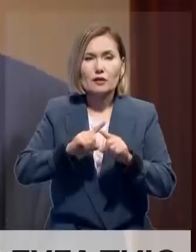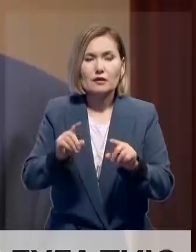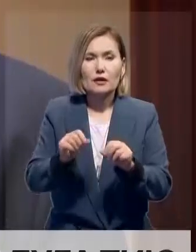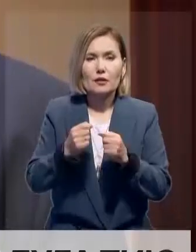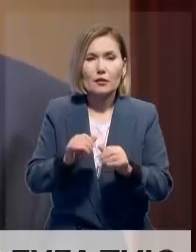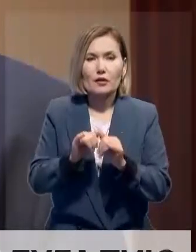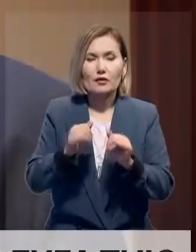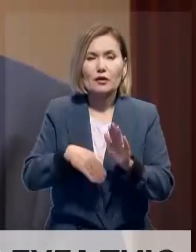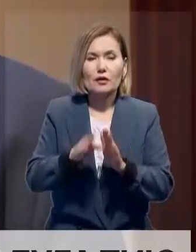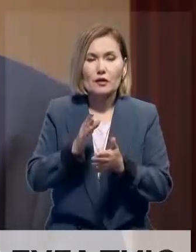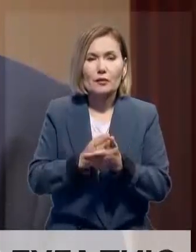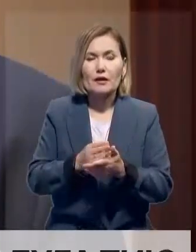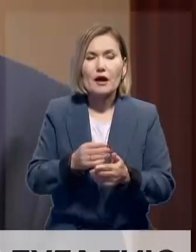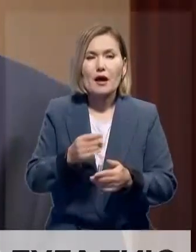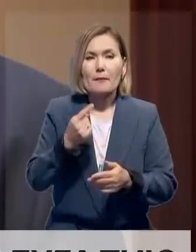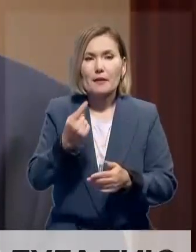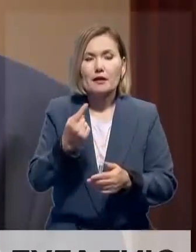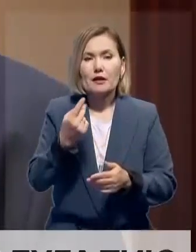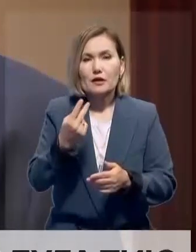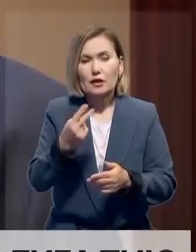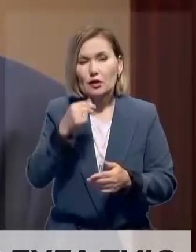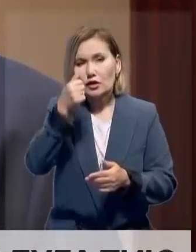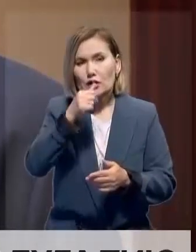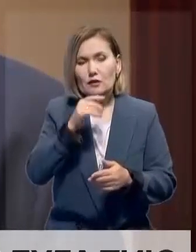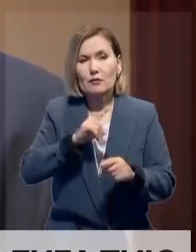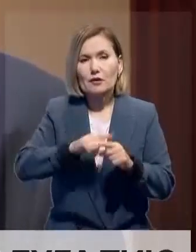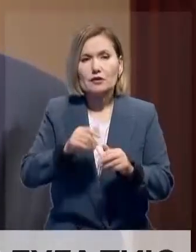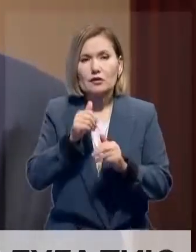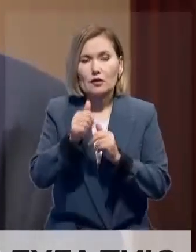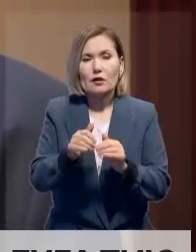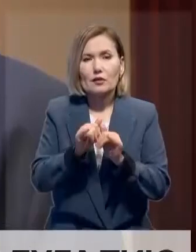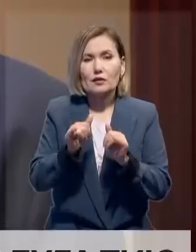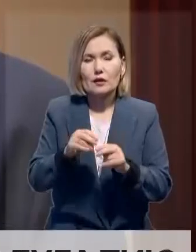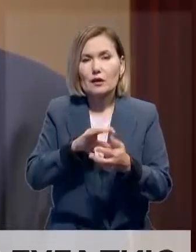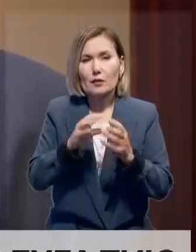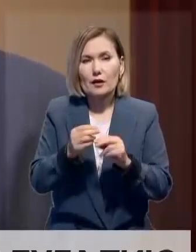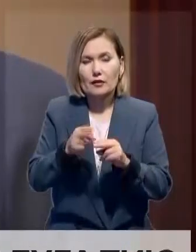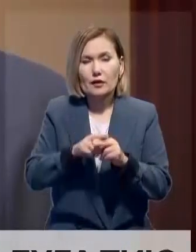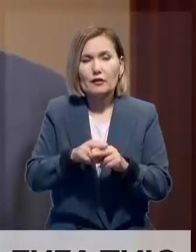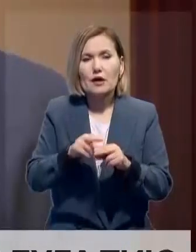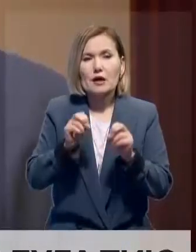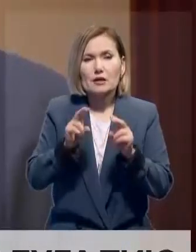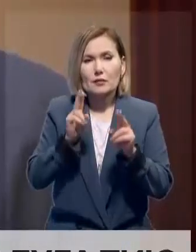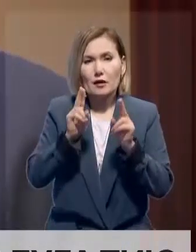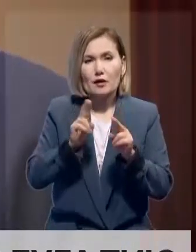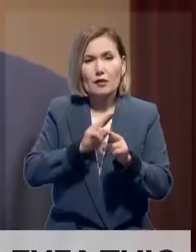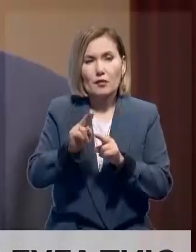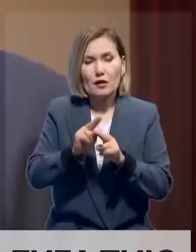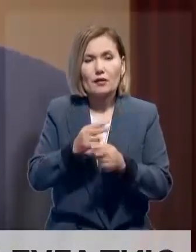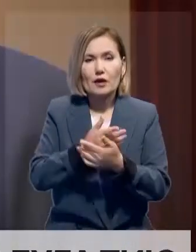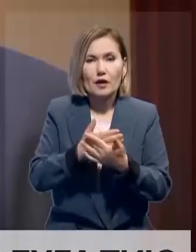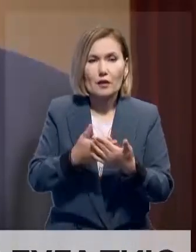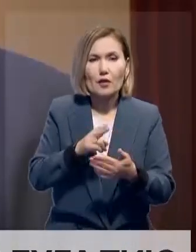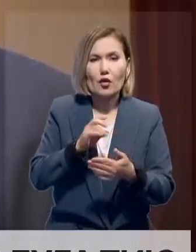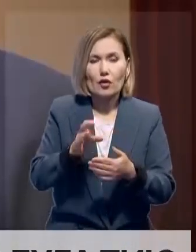болатынын байқадық. Яғни 1,5-2 жасқа алдыға қарай дамиды. Осы курс негізінде әдістемесін жасадық. Курсқа дейін және кейін